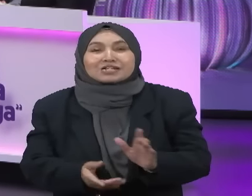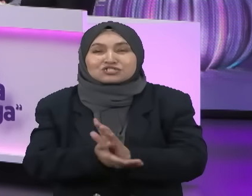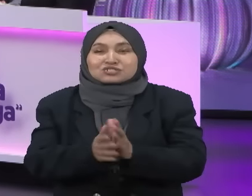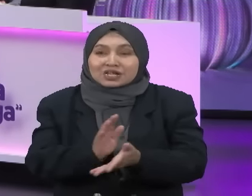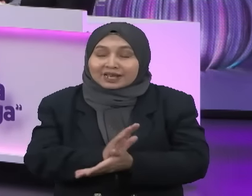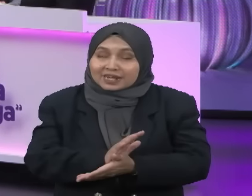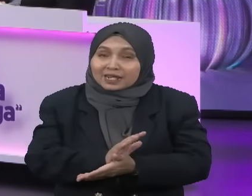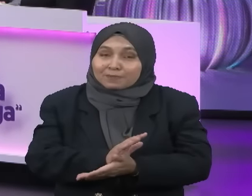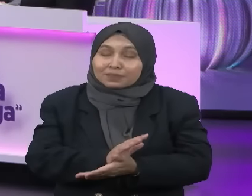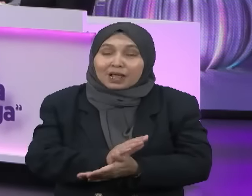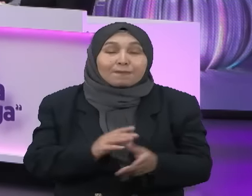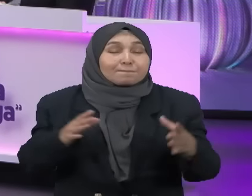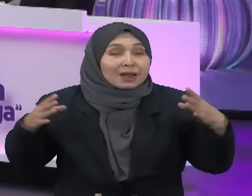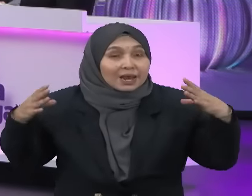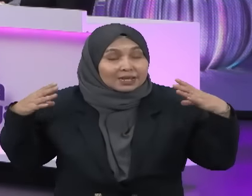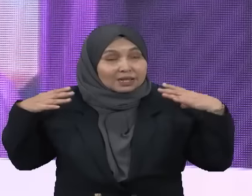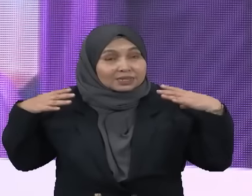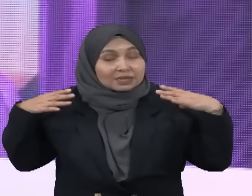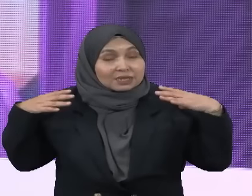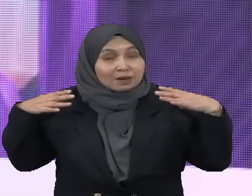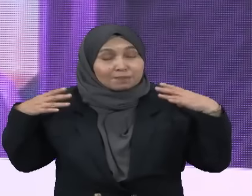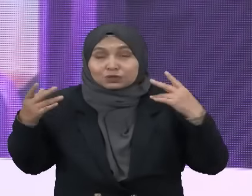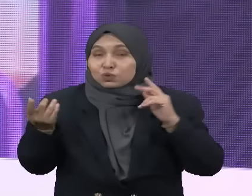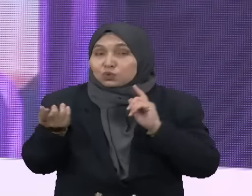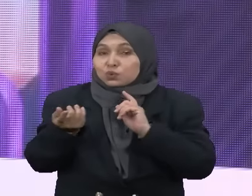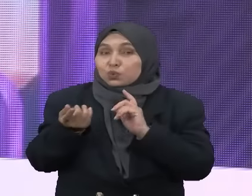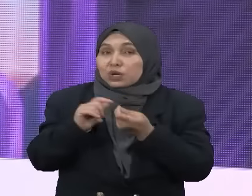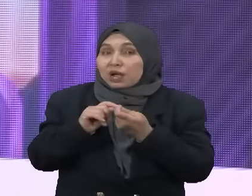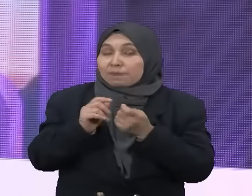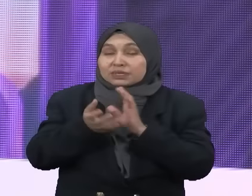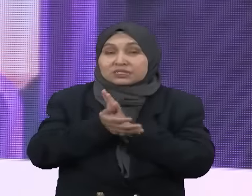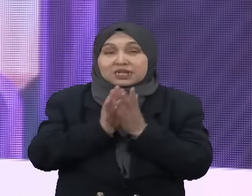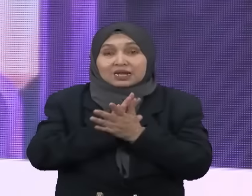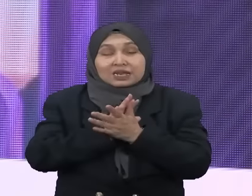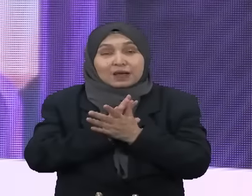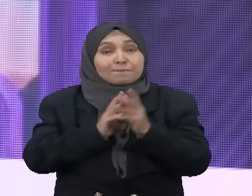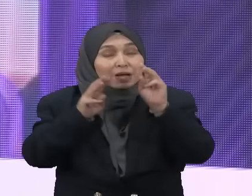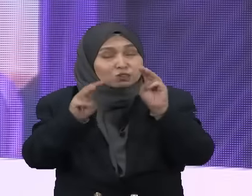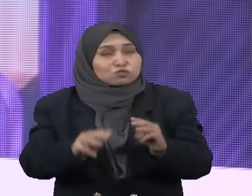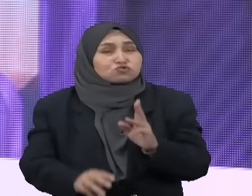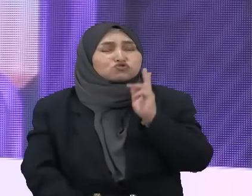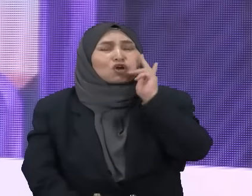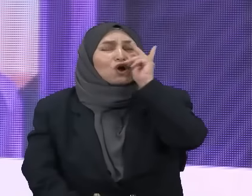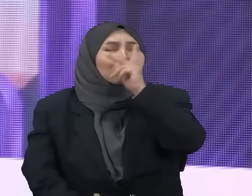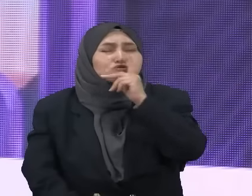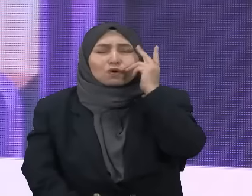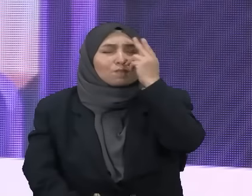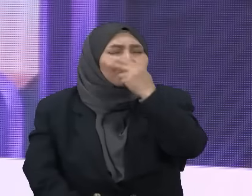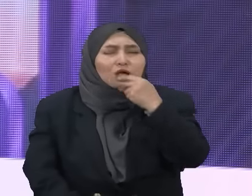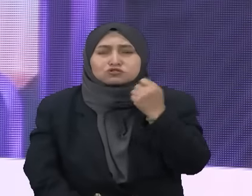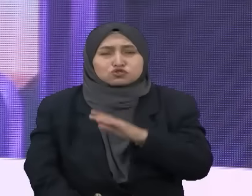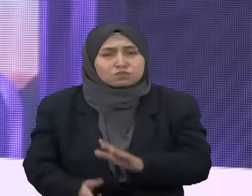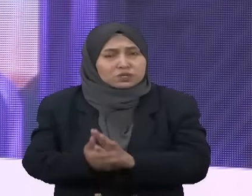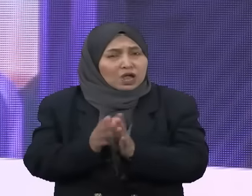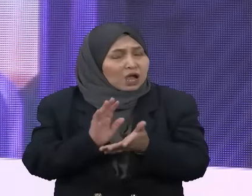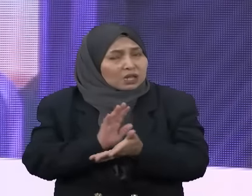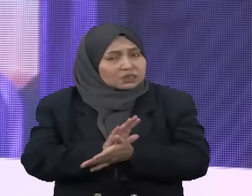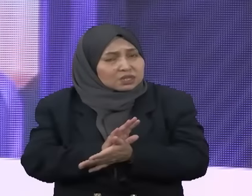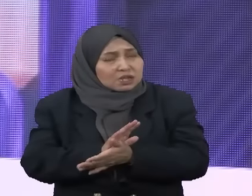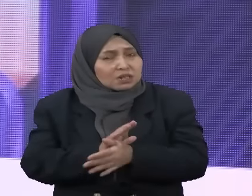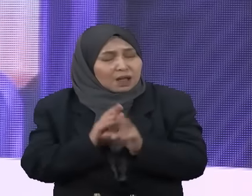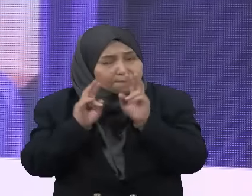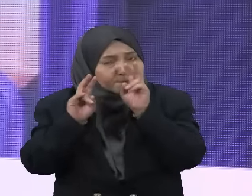Jadi malaikat ini mereka berupa menjadi berubah menjadi seorang manusia yang kacak, yang memang handsome. Bila mana Nabi Lut alaihi salam